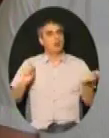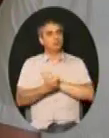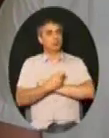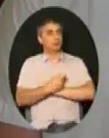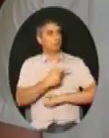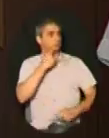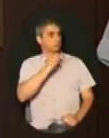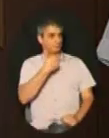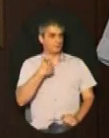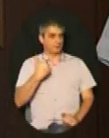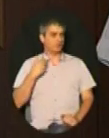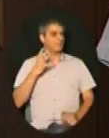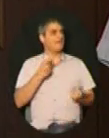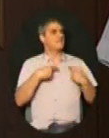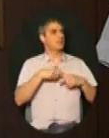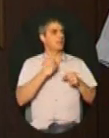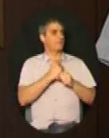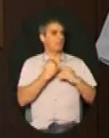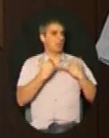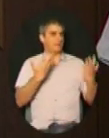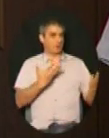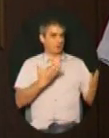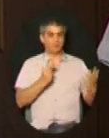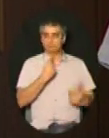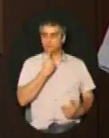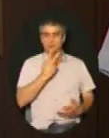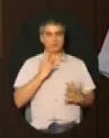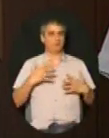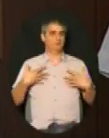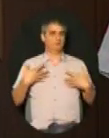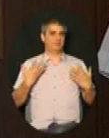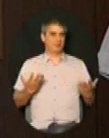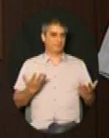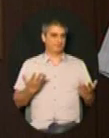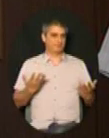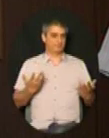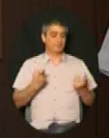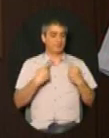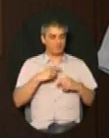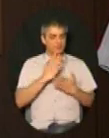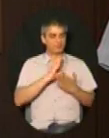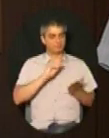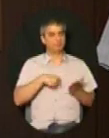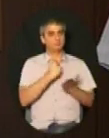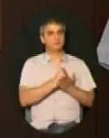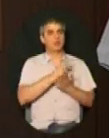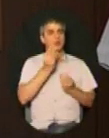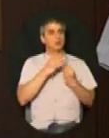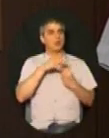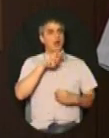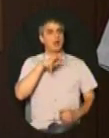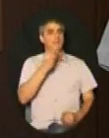הזאת? קודם כל, אני עכשיו בא מוועדת העבודה והרווחה עם בשורה משמחת. הוועדה אישרה את ה-2,000